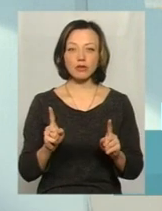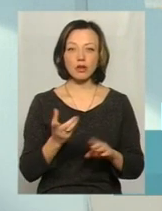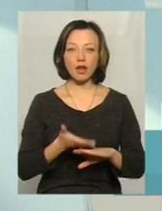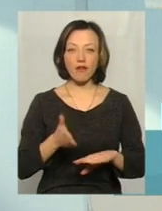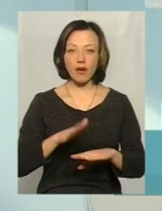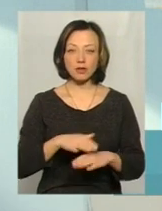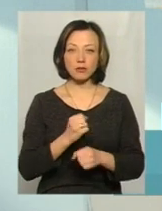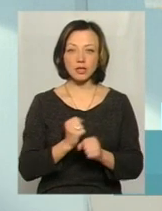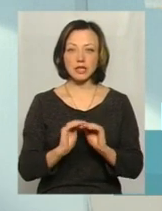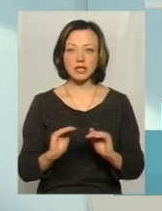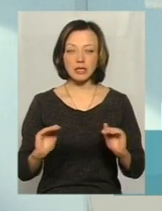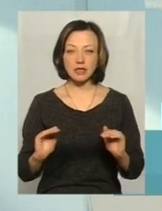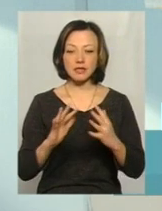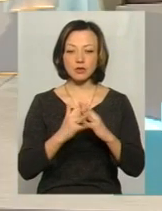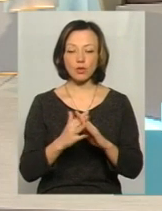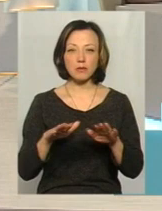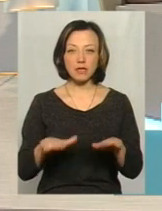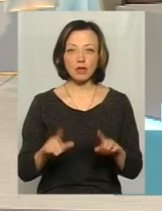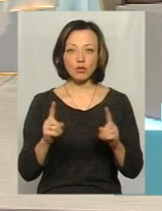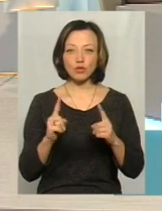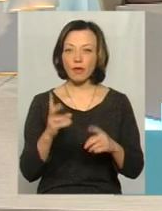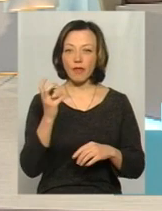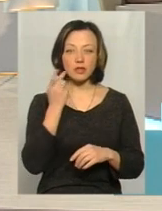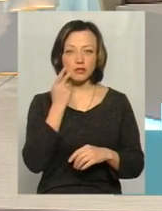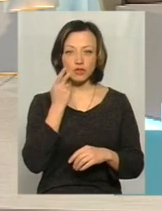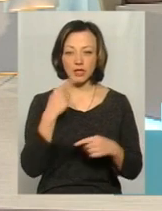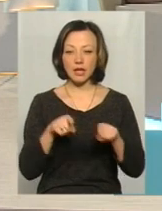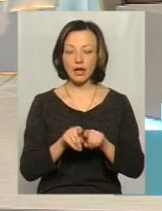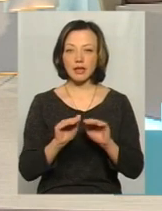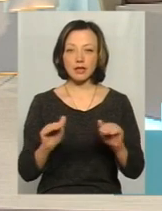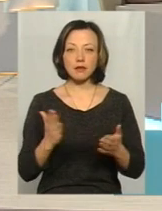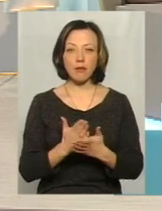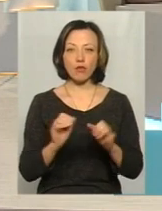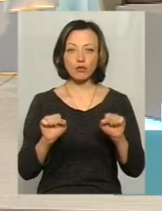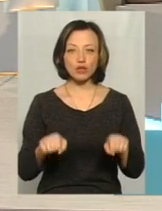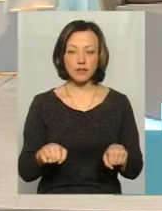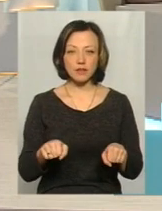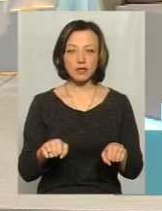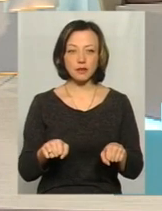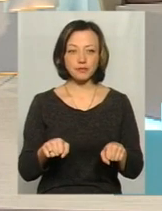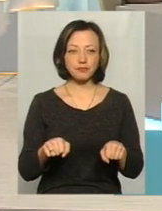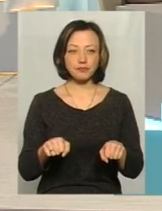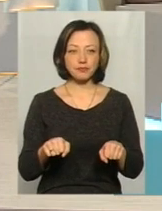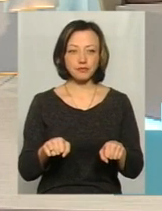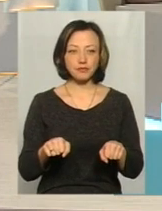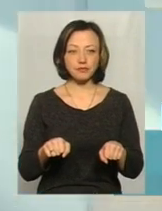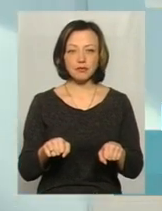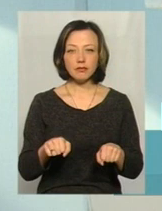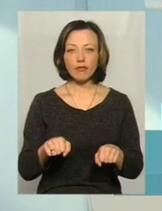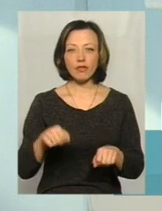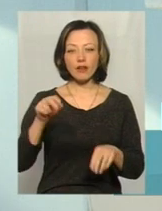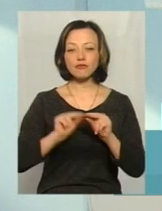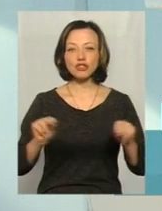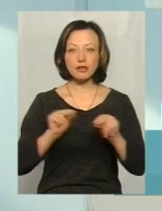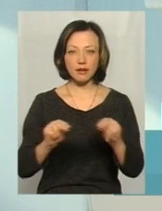найважче працюється дітям сільської місцевості, тому що не завжди такі діти мають можливість працювати із фахівцем